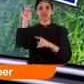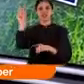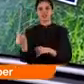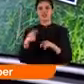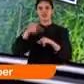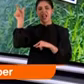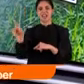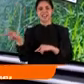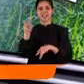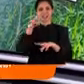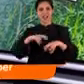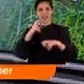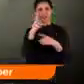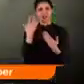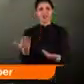Gülte araştırdı.